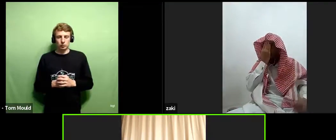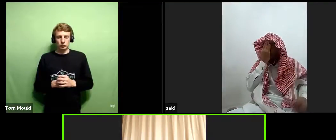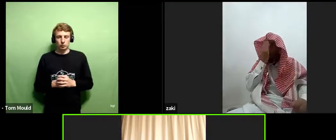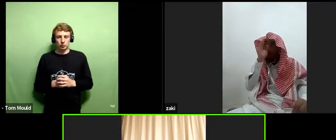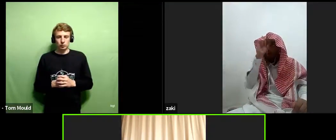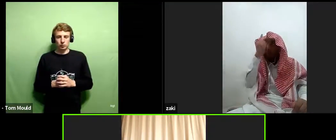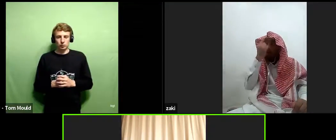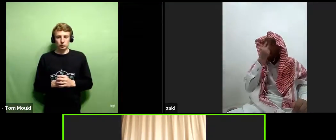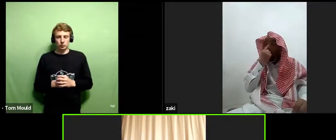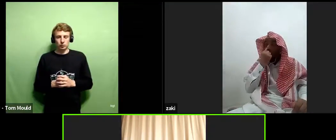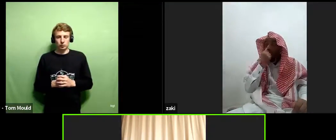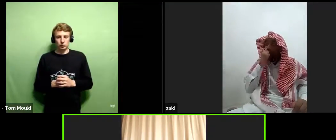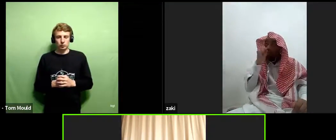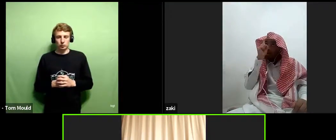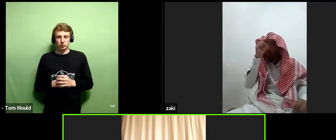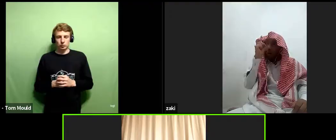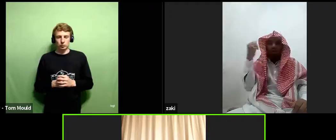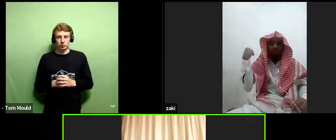يزيد الأجر.